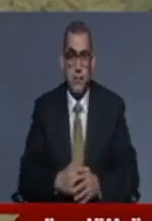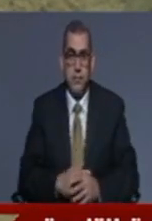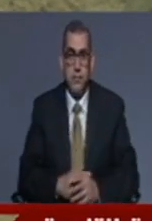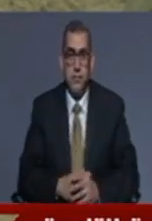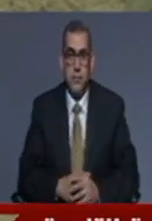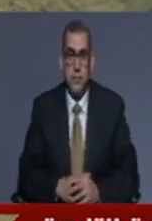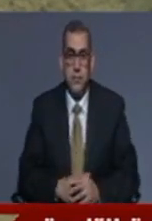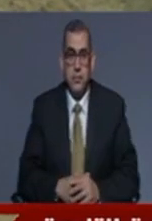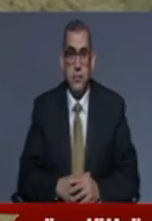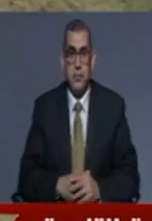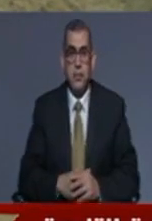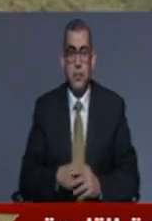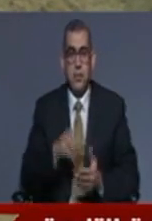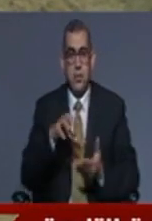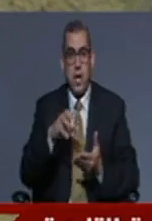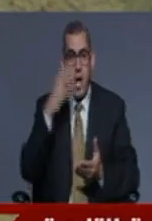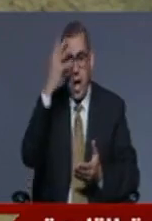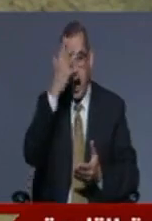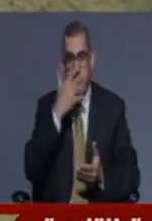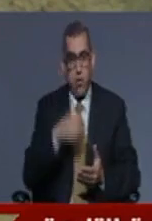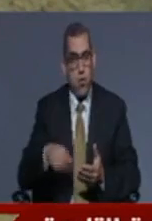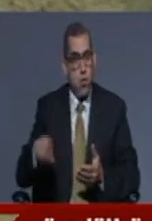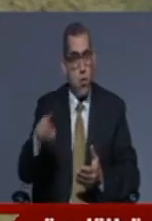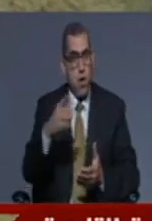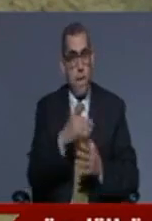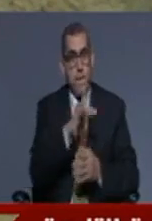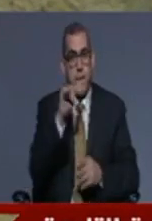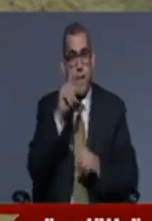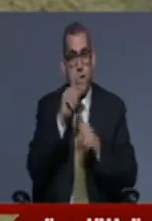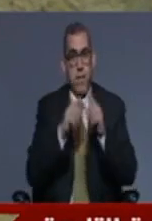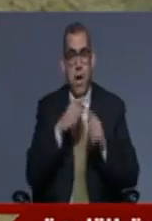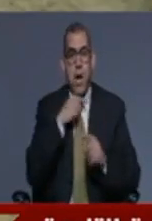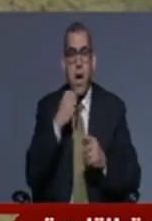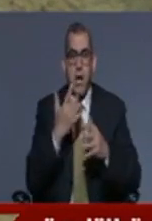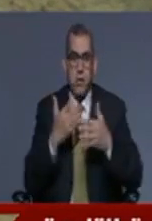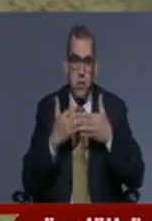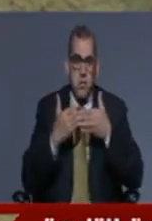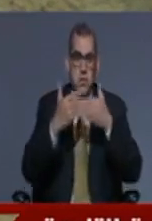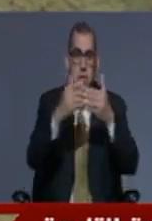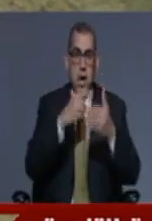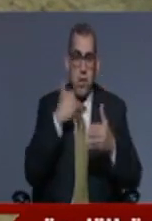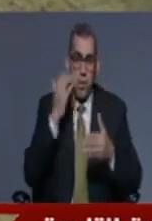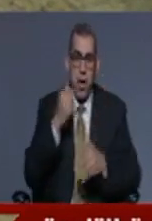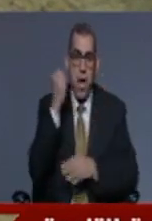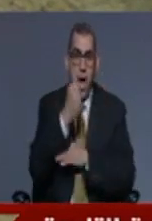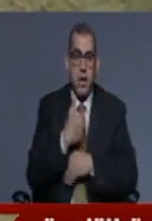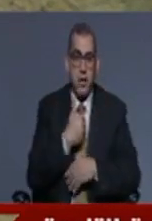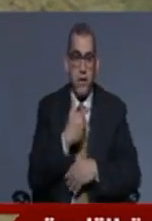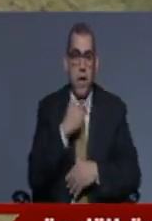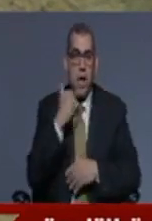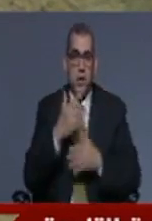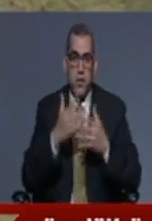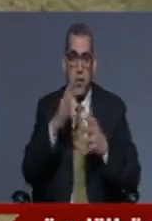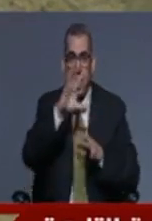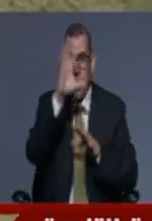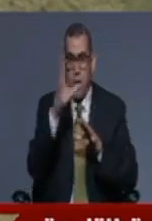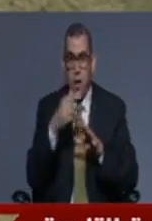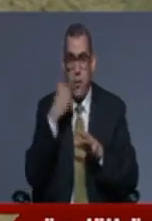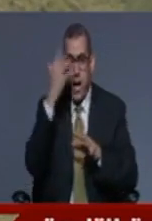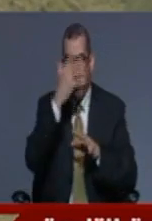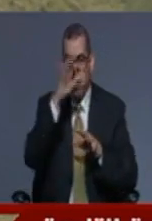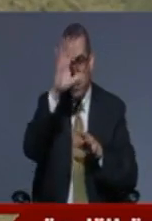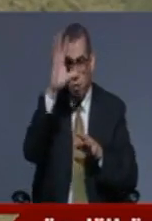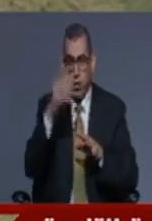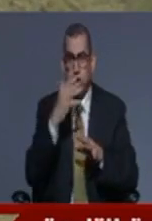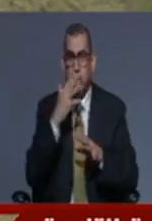اخضرار القارة بنسبة 100% بل و200%. لدينا أكثر مجموعة سكانية شابة وأكثر